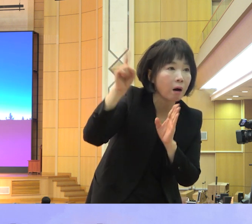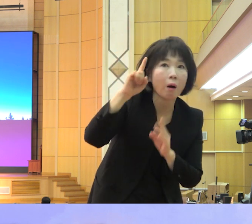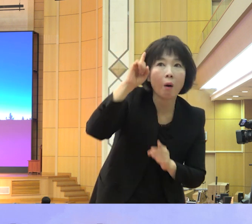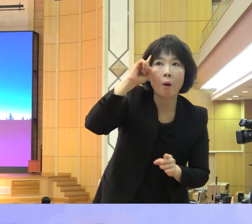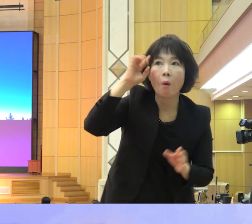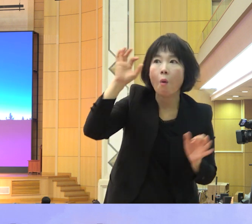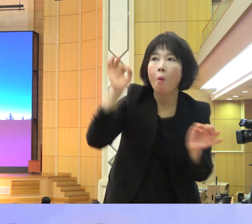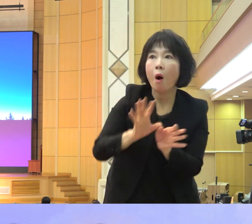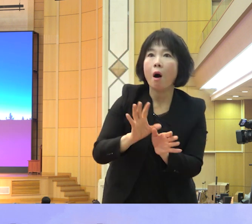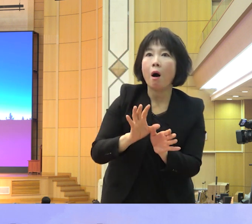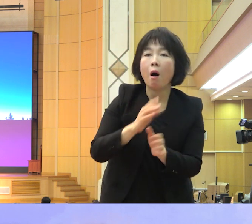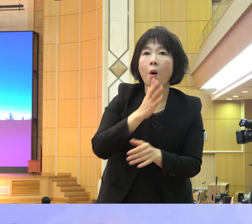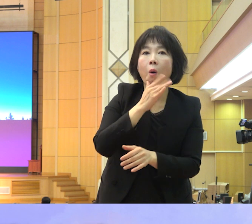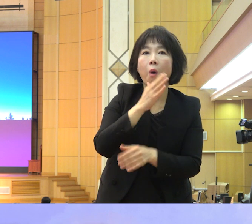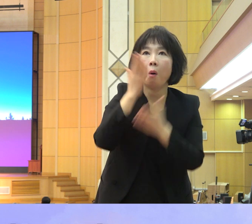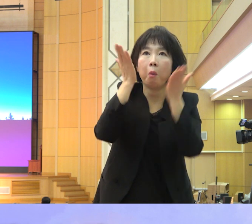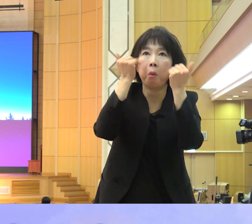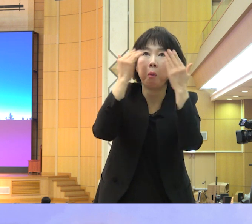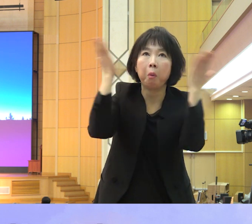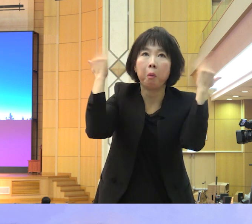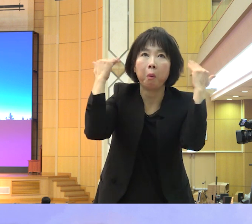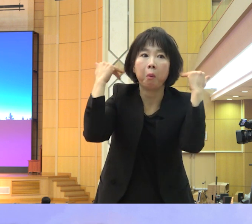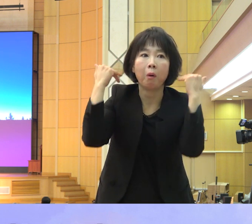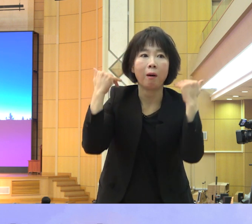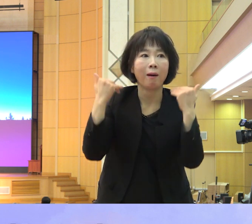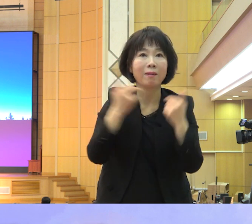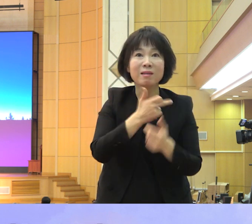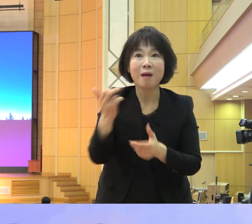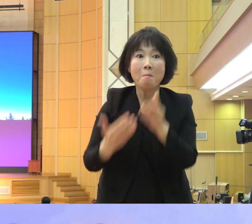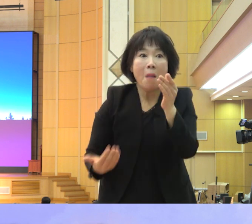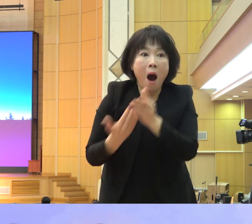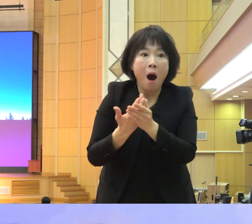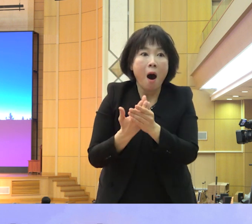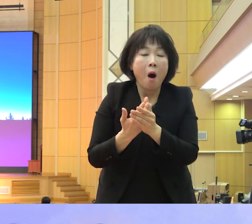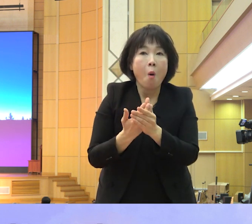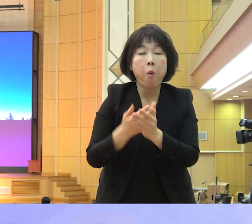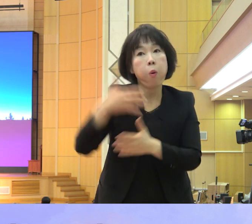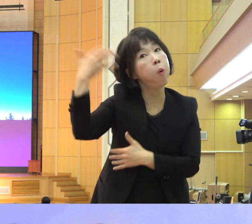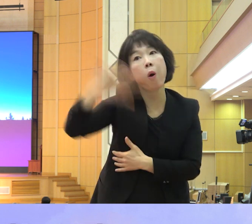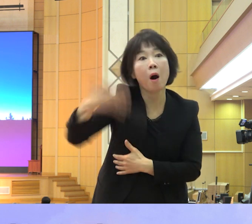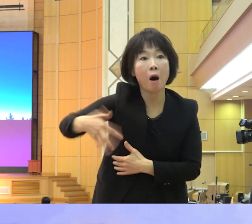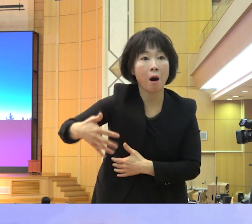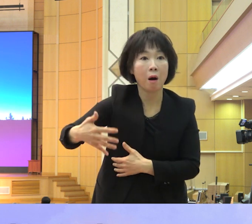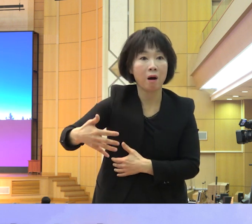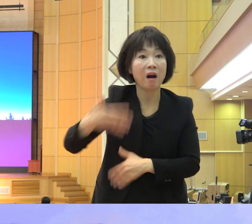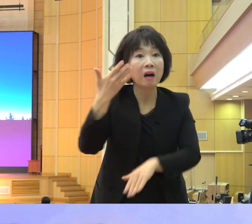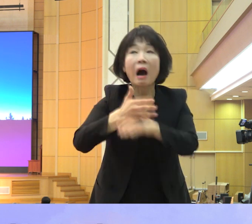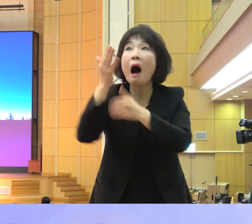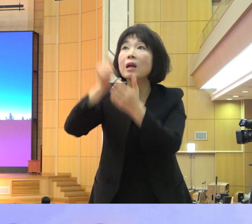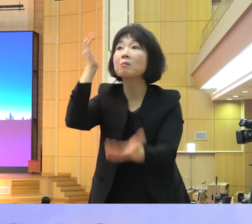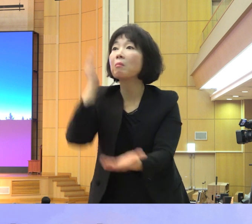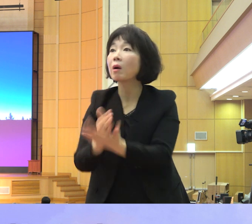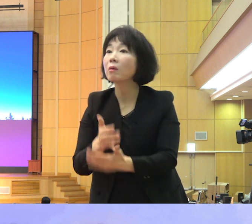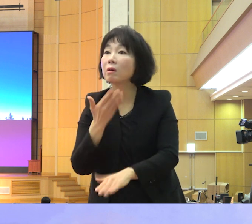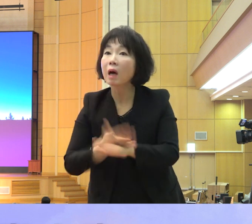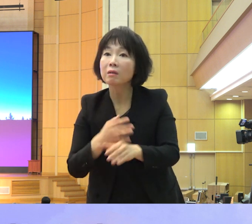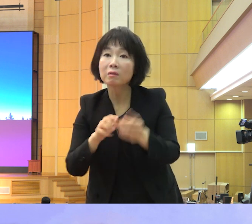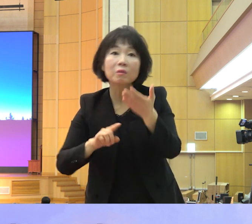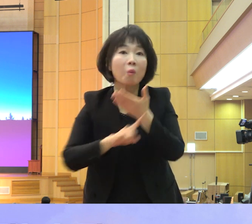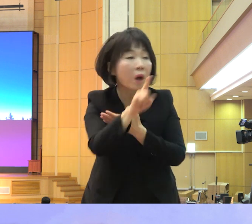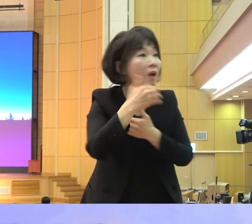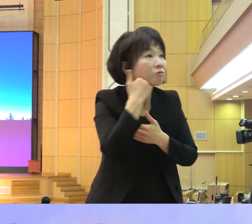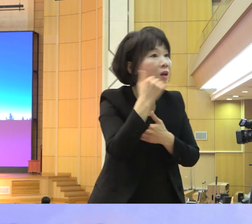알지도 못하고 느끼지 못해서 그렇지 어마어마한 사건입니다. 어느 신도 어느